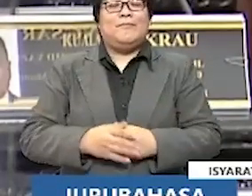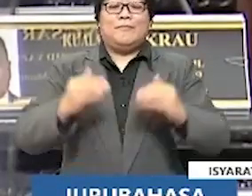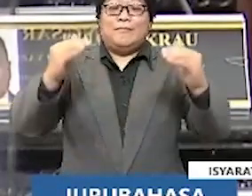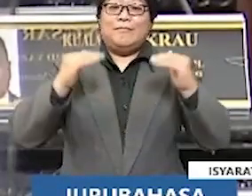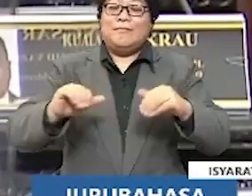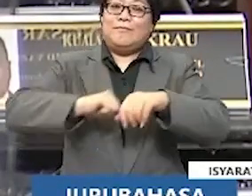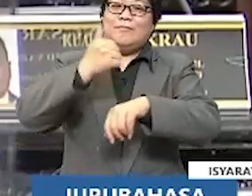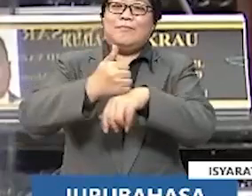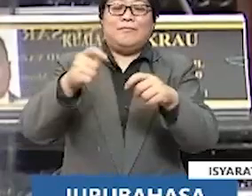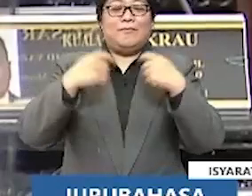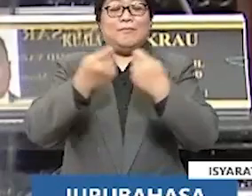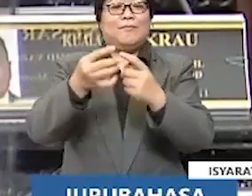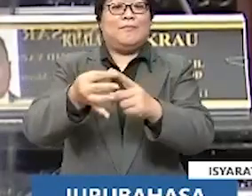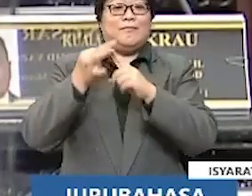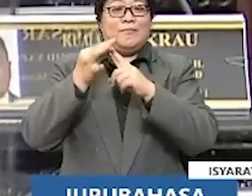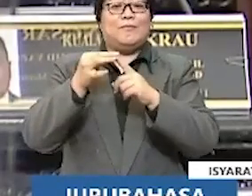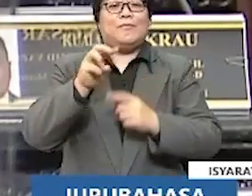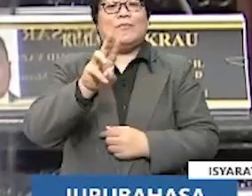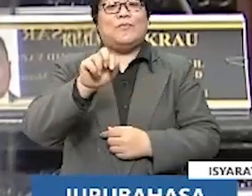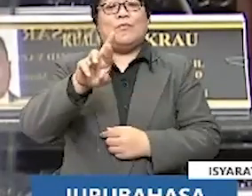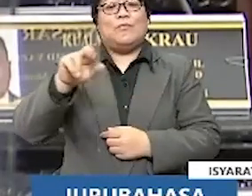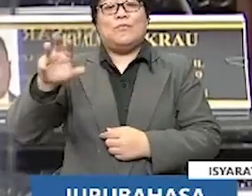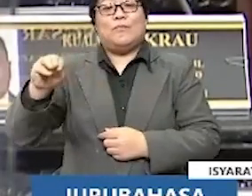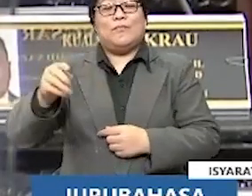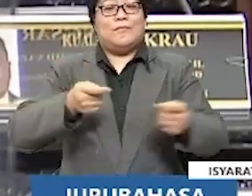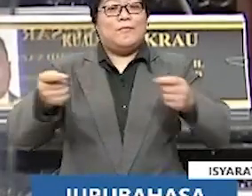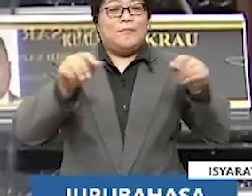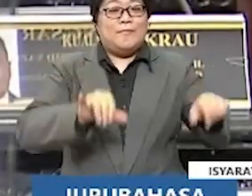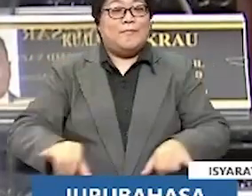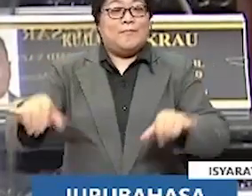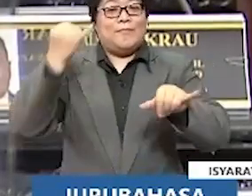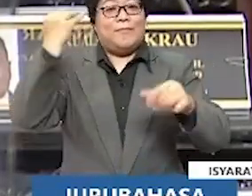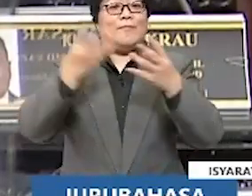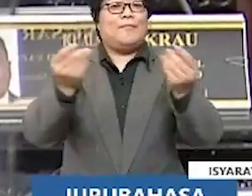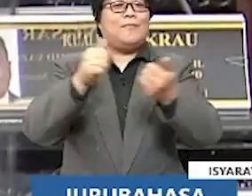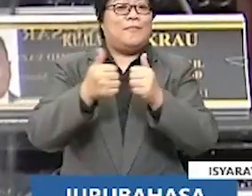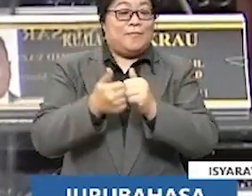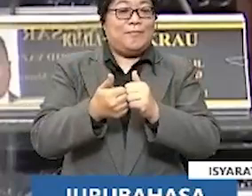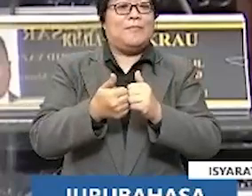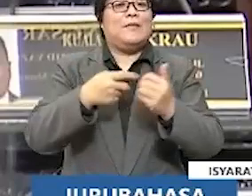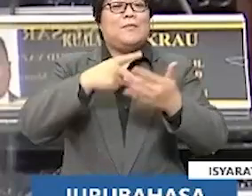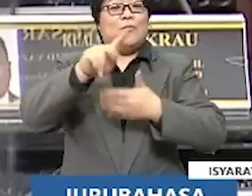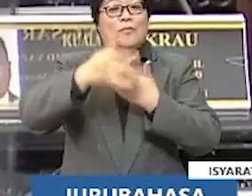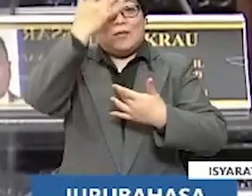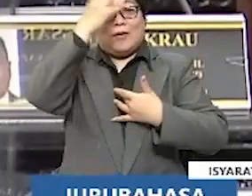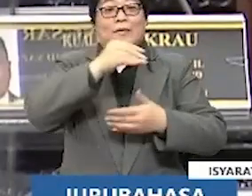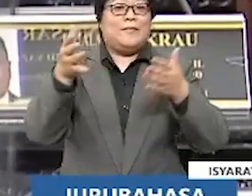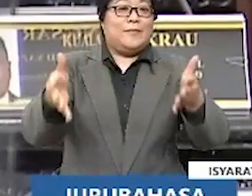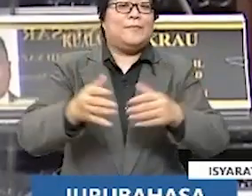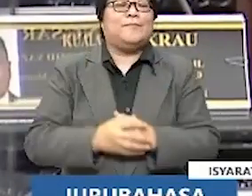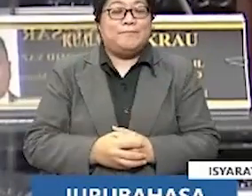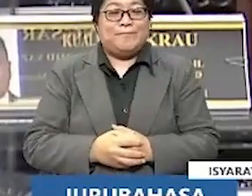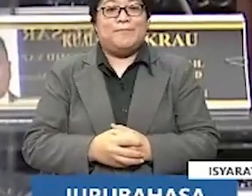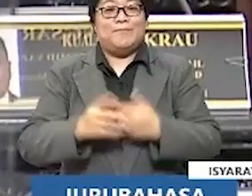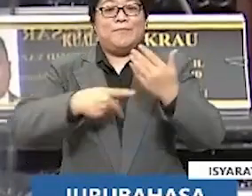Berikutnya, menubuhkan pasukan khas war room bagi menyelaras dan mencari penyelesaian bagi projek sakit dan terbengkalai. Bagi projek